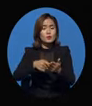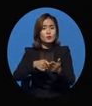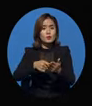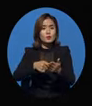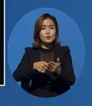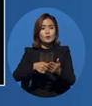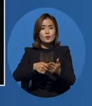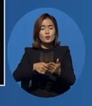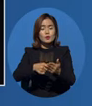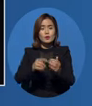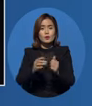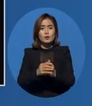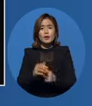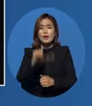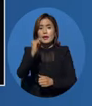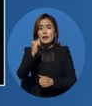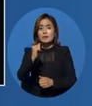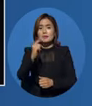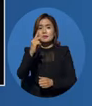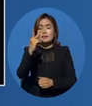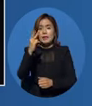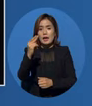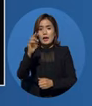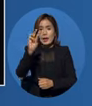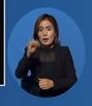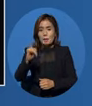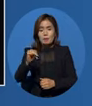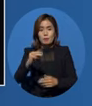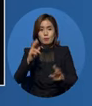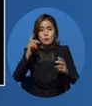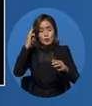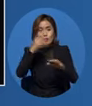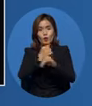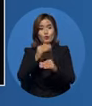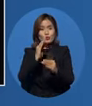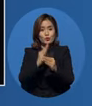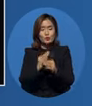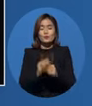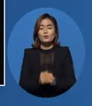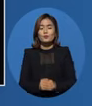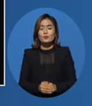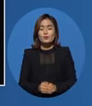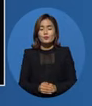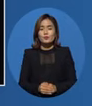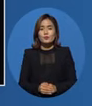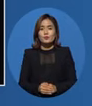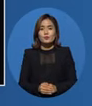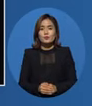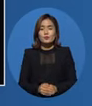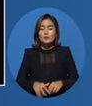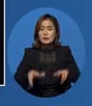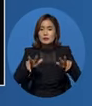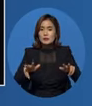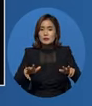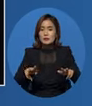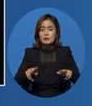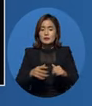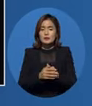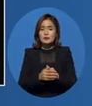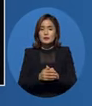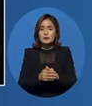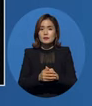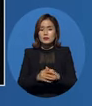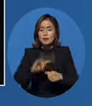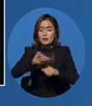sls 에 말을 지금 연구를 시작하고 있습니다 그러한 밤들을 변희재 지금 사자 보인다 라고 말씀 드리겠습니 지금 지금도 시나노 상상 5